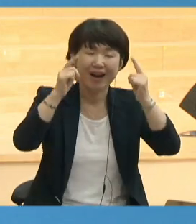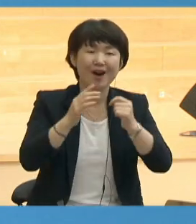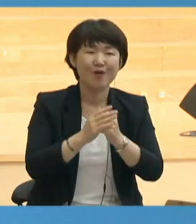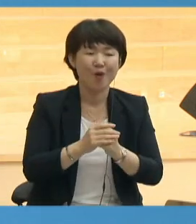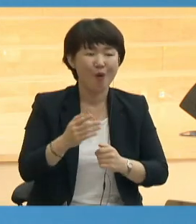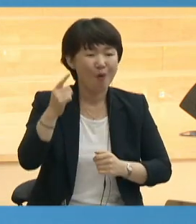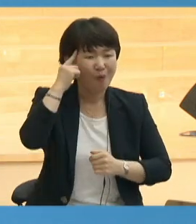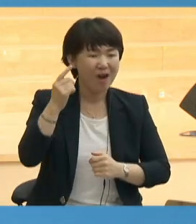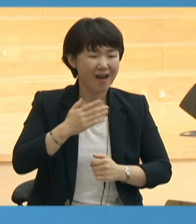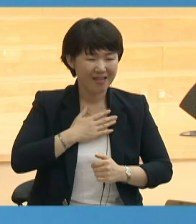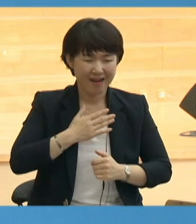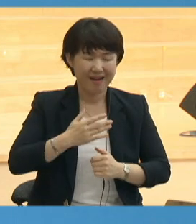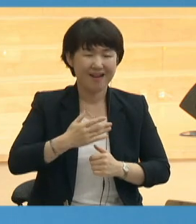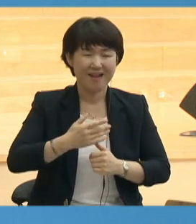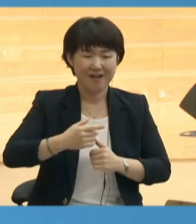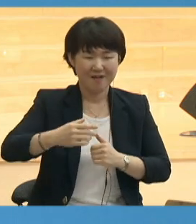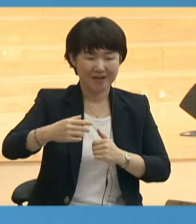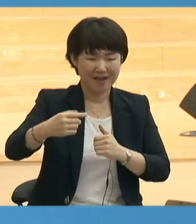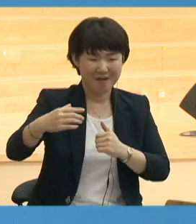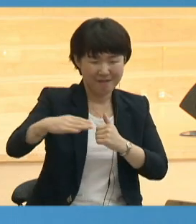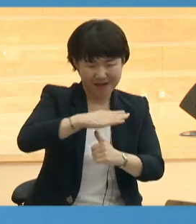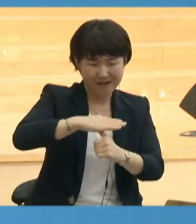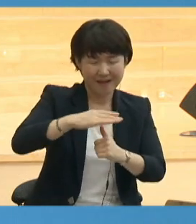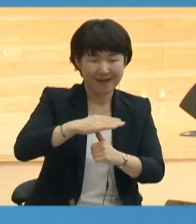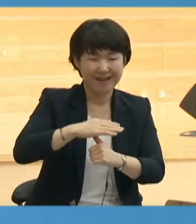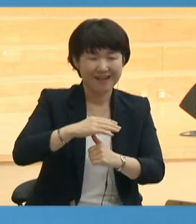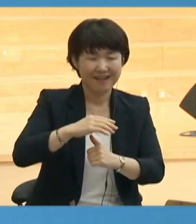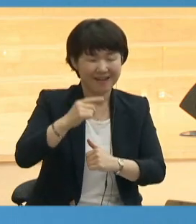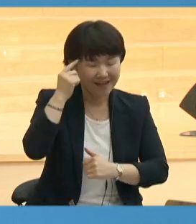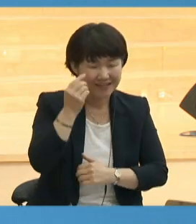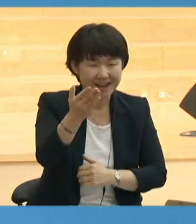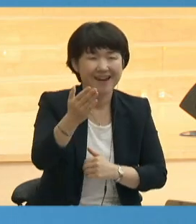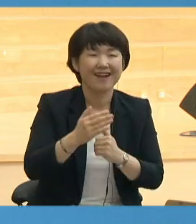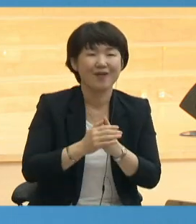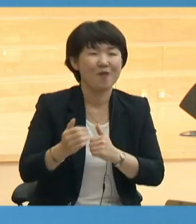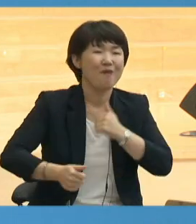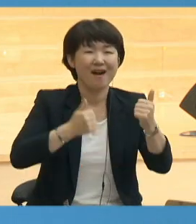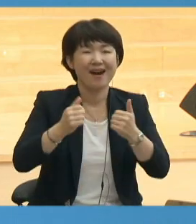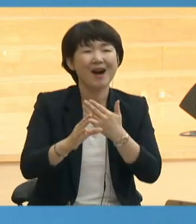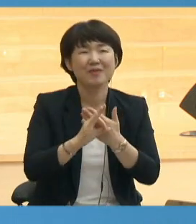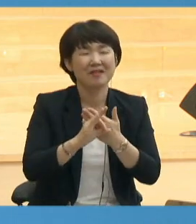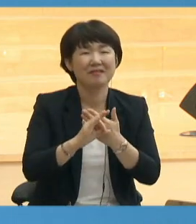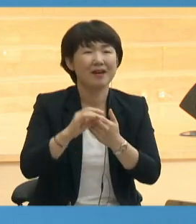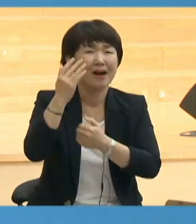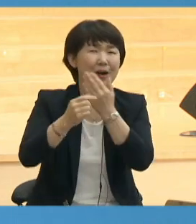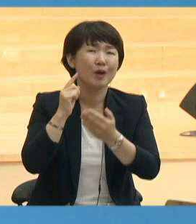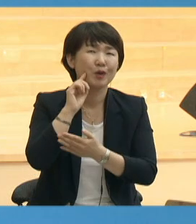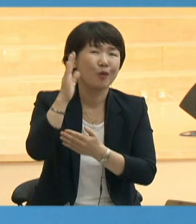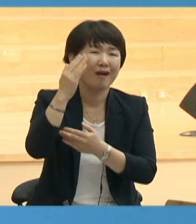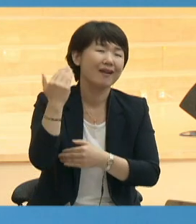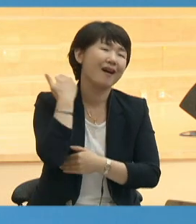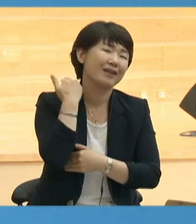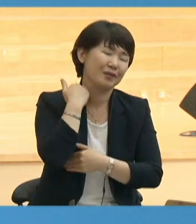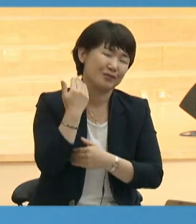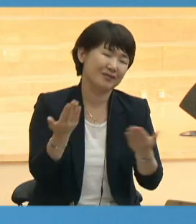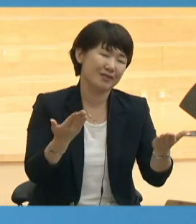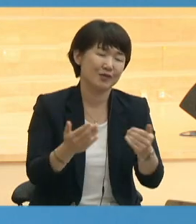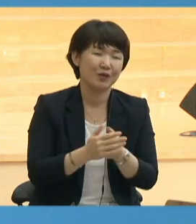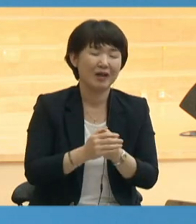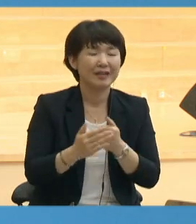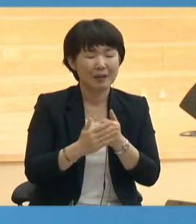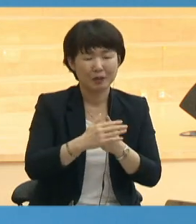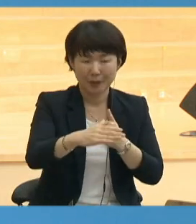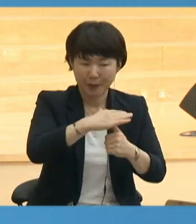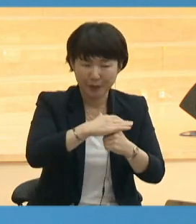쥐 잡듯이 그래 잡냐 그걸 기울기를 부리면 또 연관을 가려요 그냥 뭐라 그러면